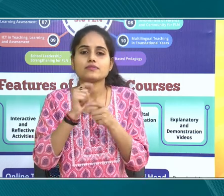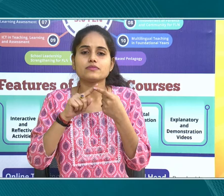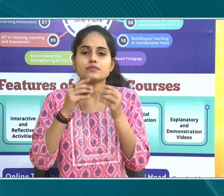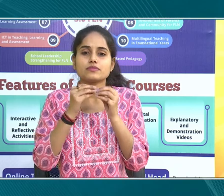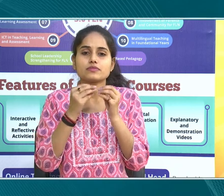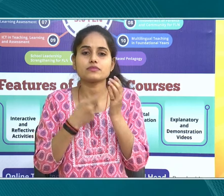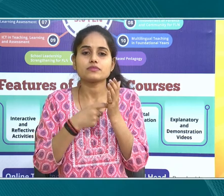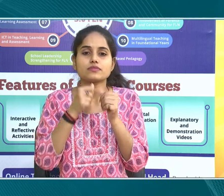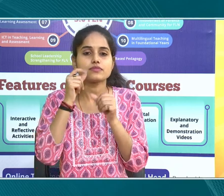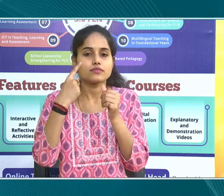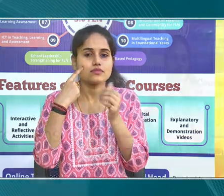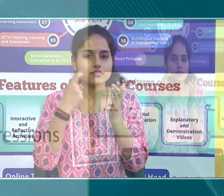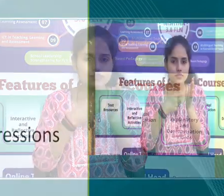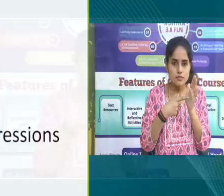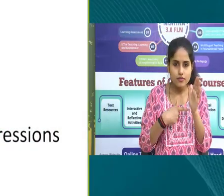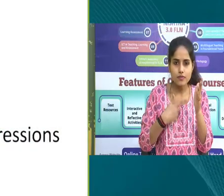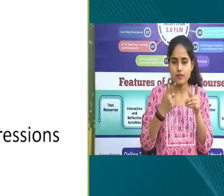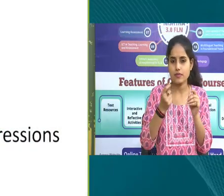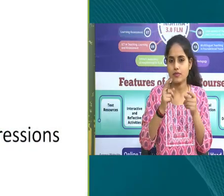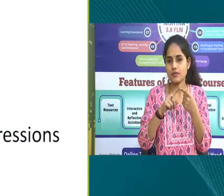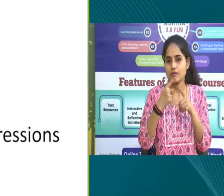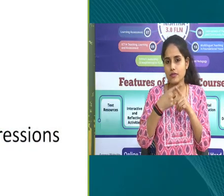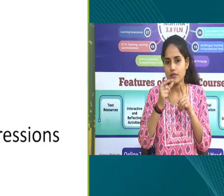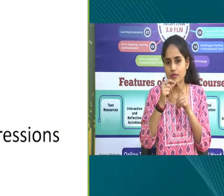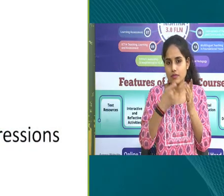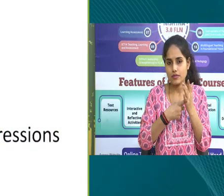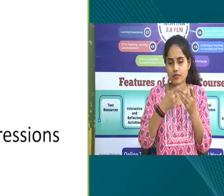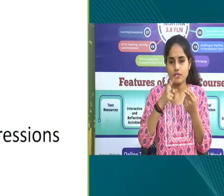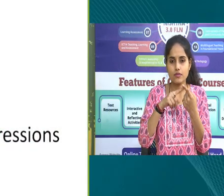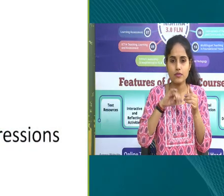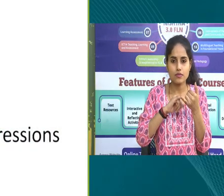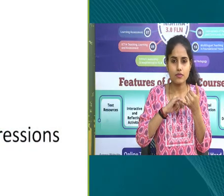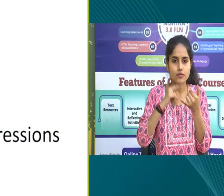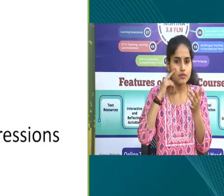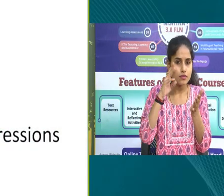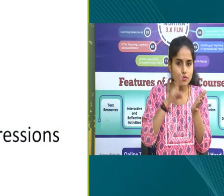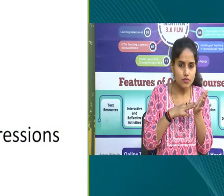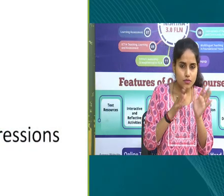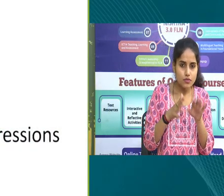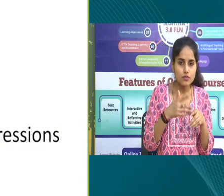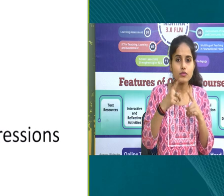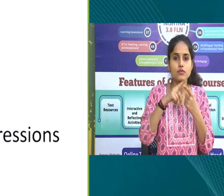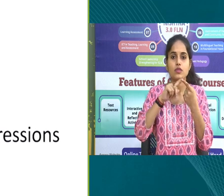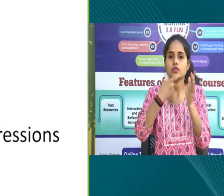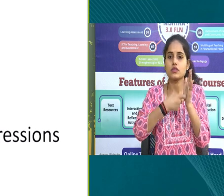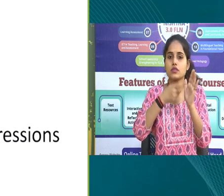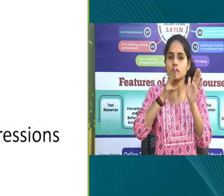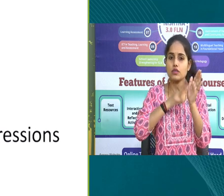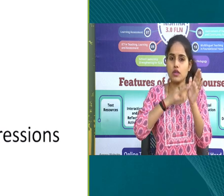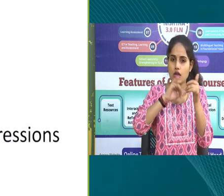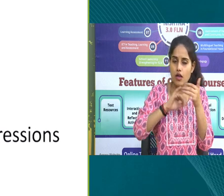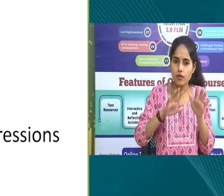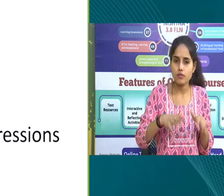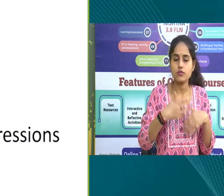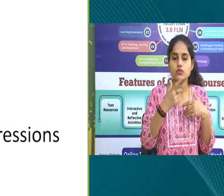आज हम इसमें पढ़ेंगे अलजेब्राइक एक्सप्रेशन टर्म्स फैक्टर्स कॉएफिशिएंट